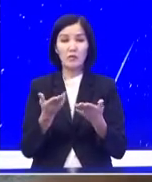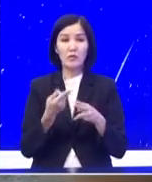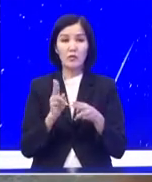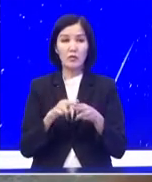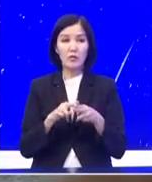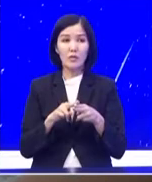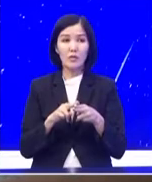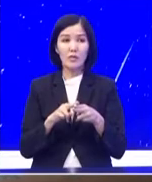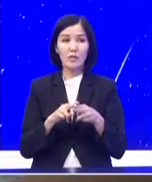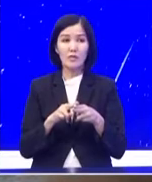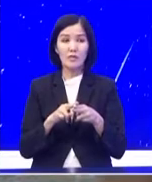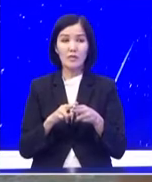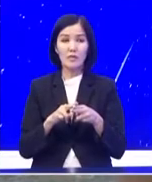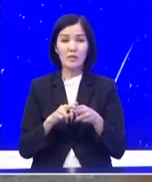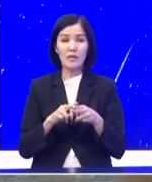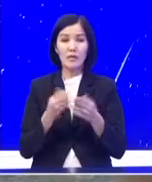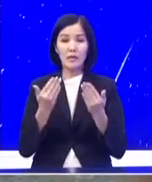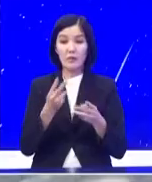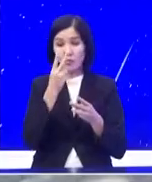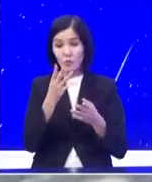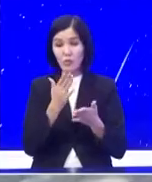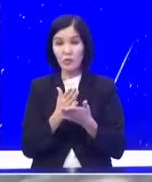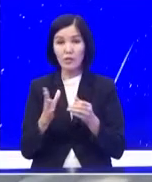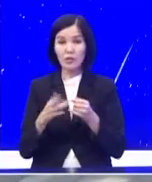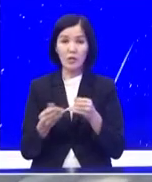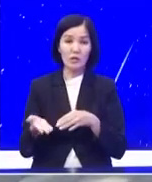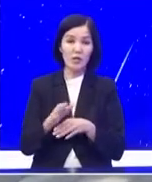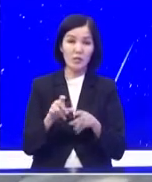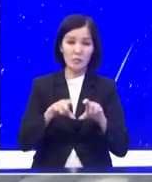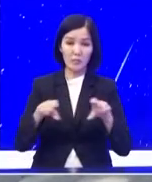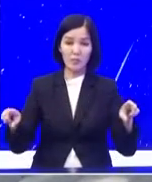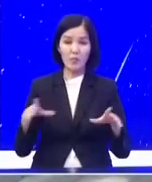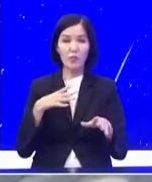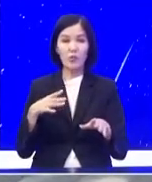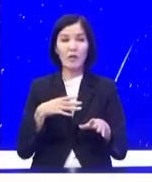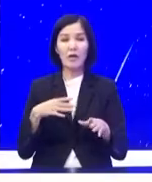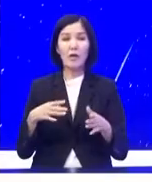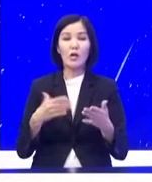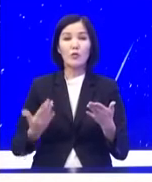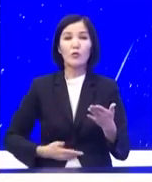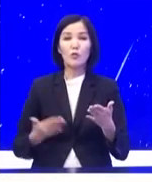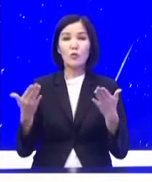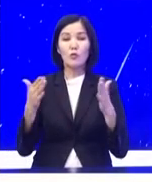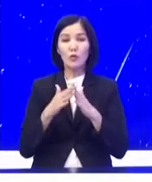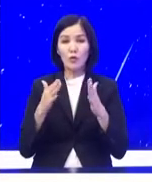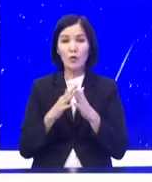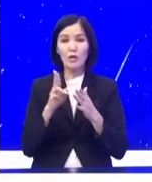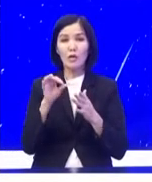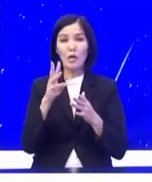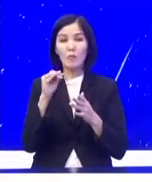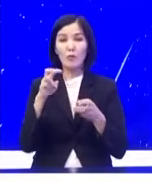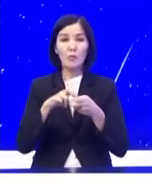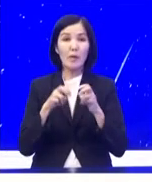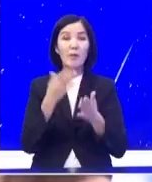арқылды қазып қойдық та ортасын бөліп елдер білетіндей. Қаладағы зираттарға жауапты қалалық тұрғын үй коммуналдық шаруашылық бөліміне мәселені